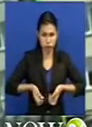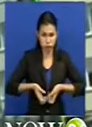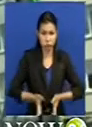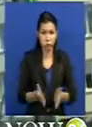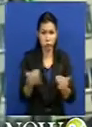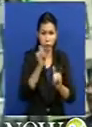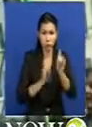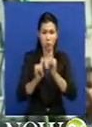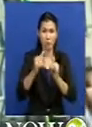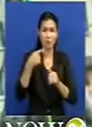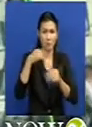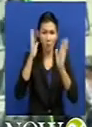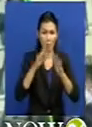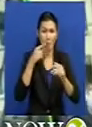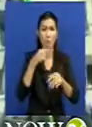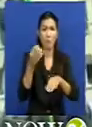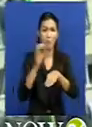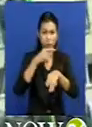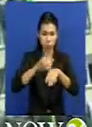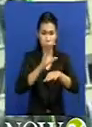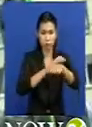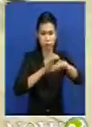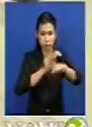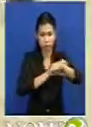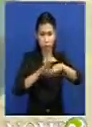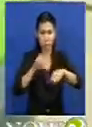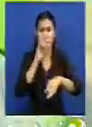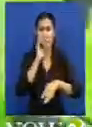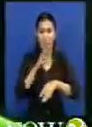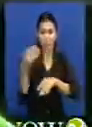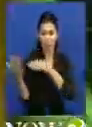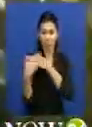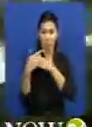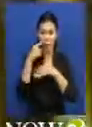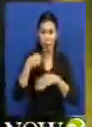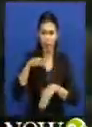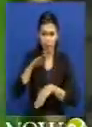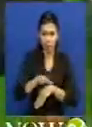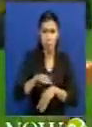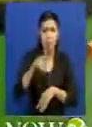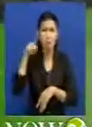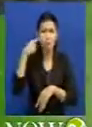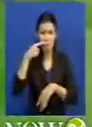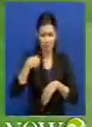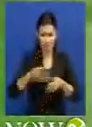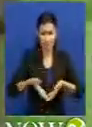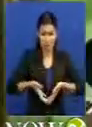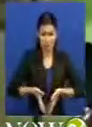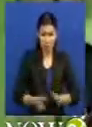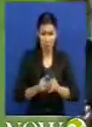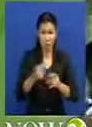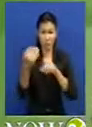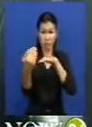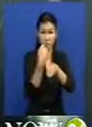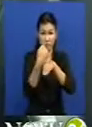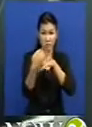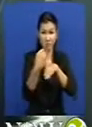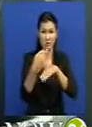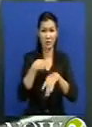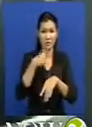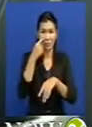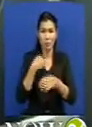ได้รับแจ้งจากพนักงานขับรถรางคนหนึ่งซึ่งได้จอดรถฉุกเฉินเนื่องจากพบหญิงคนหนึ่งกำลังคลอดบุตรกลางถนนจากนั้นเธ